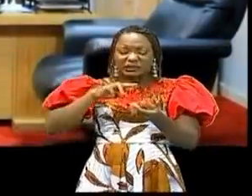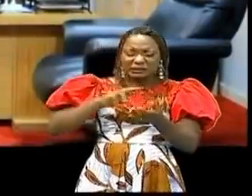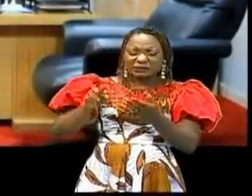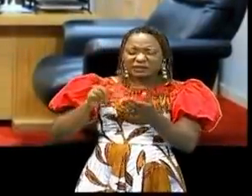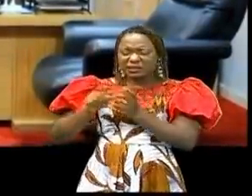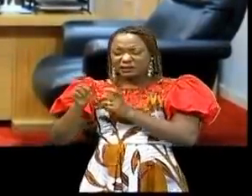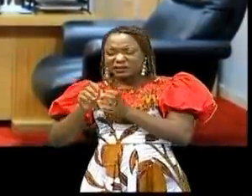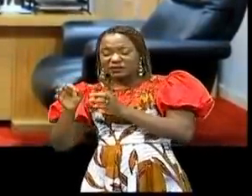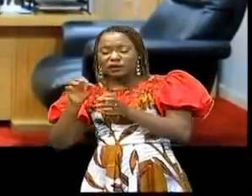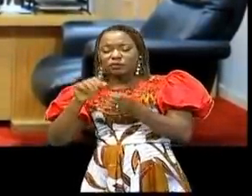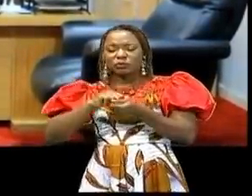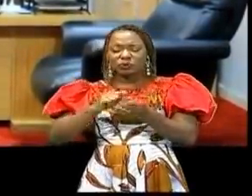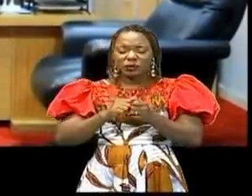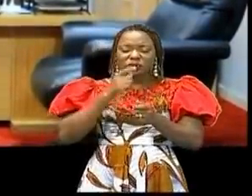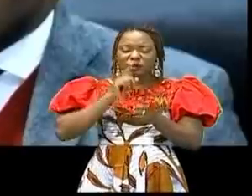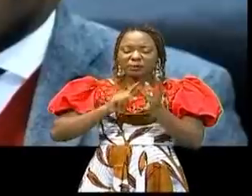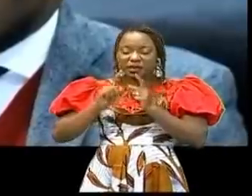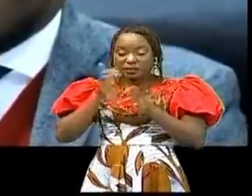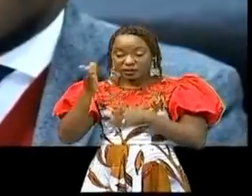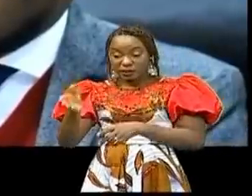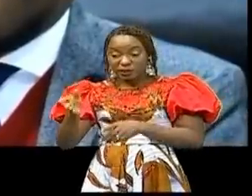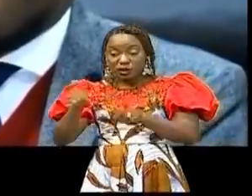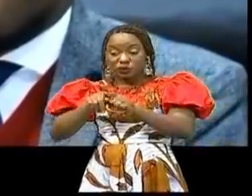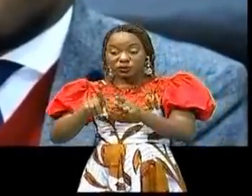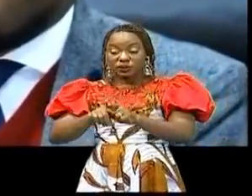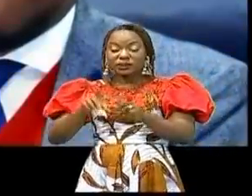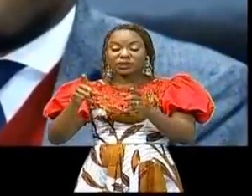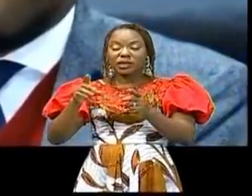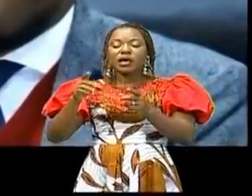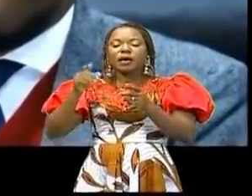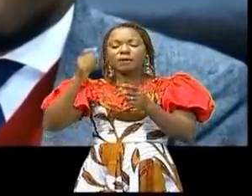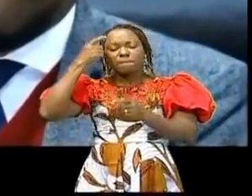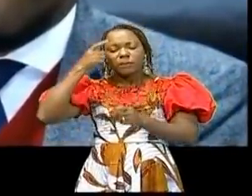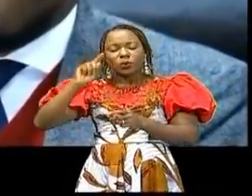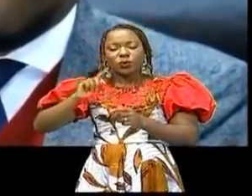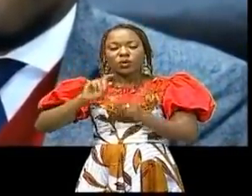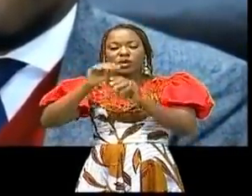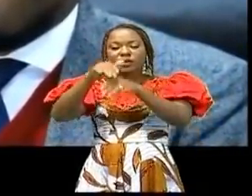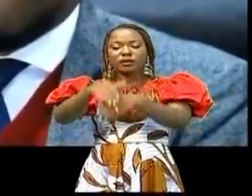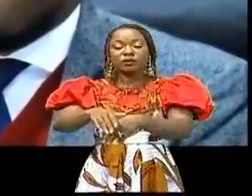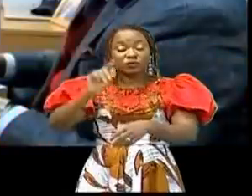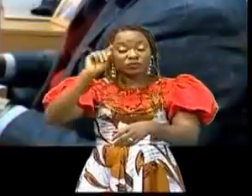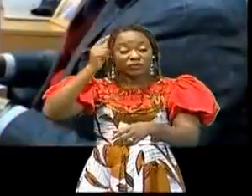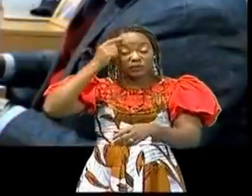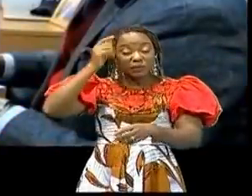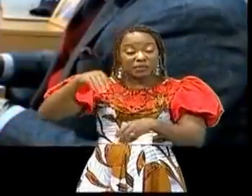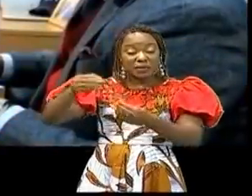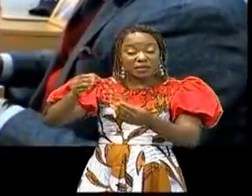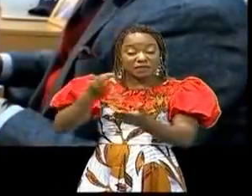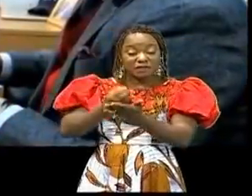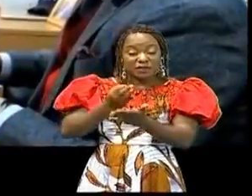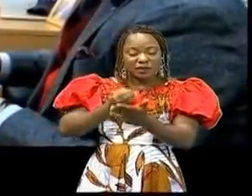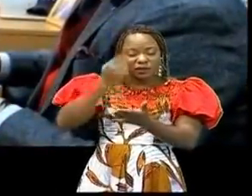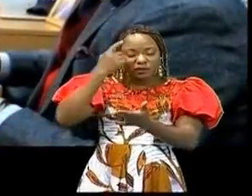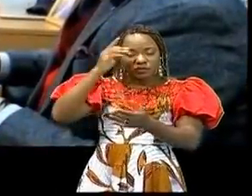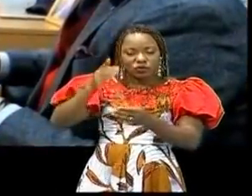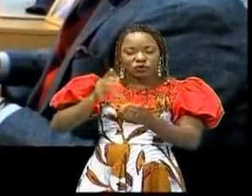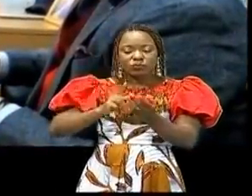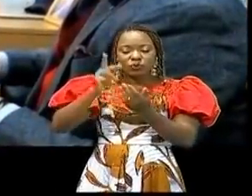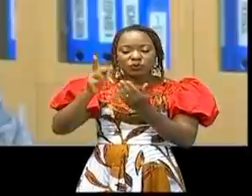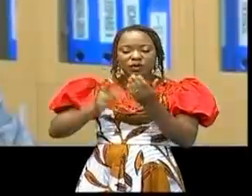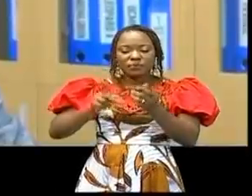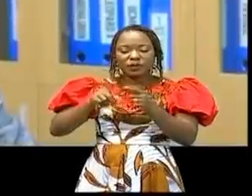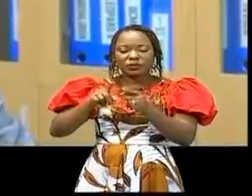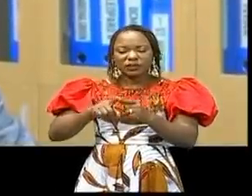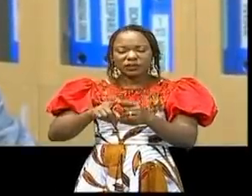généraux d'interopérabilité. Sollicitant l'approbation du gouvernement pour la mise en œuvre consensuelle et programmée de ces